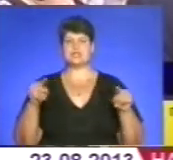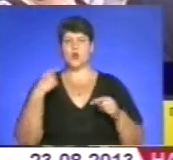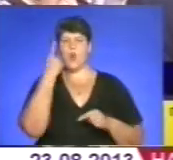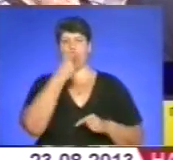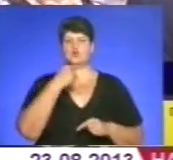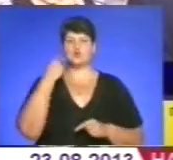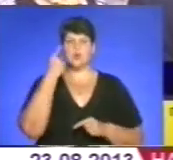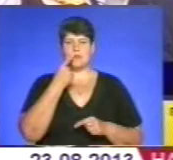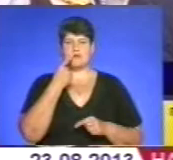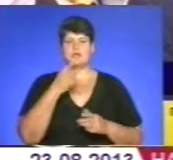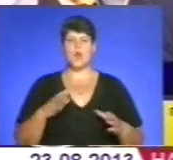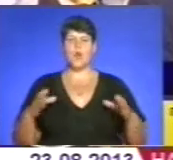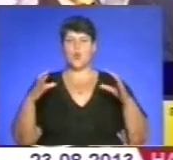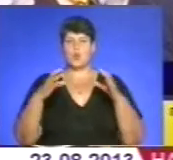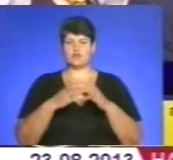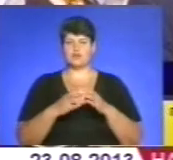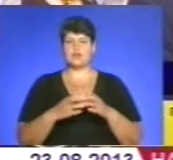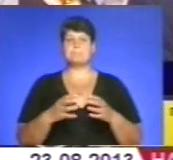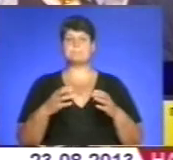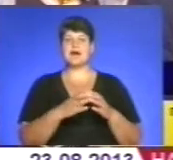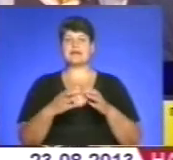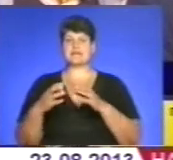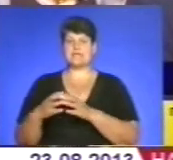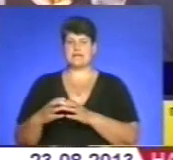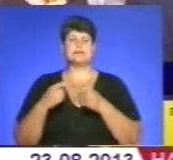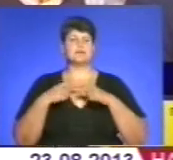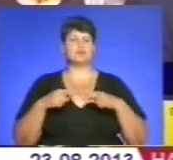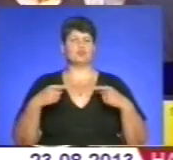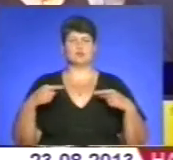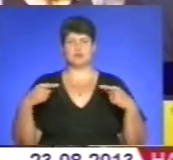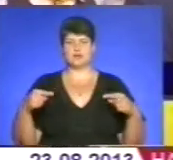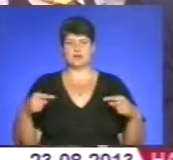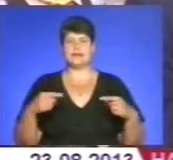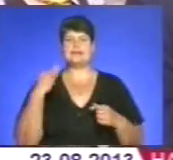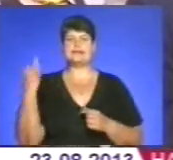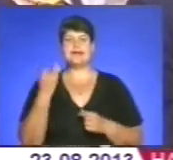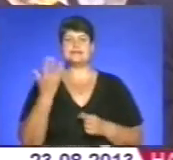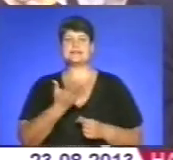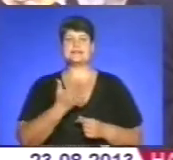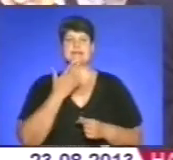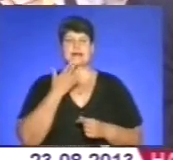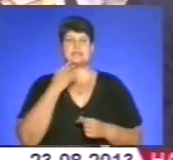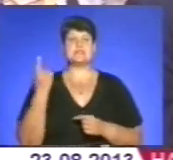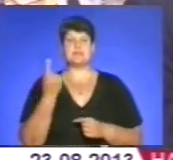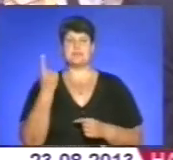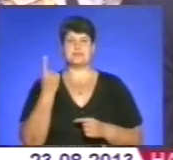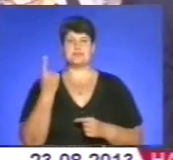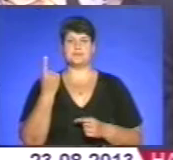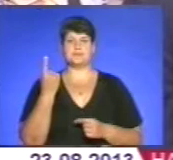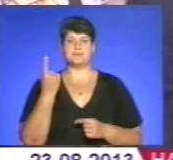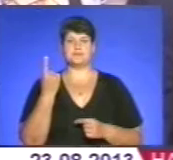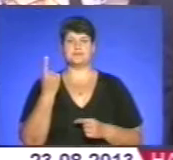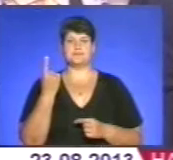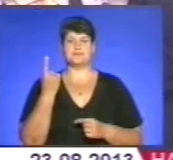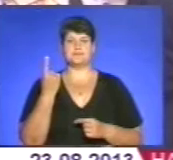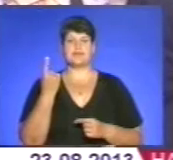особистих, гуртових, партійних, будь-яких. Інтереси нації, по-перше.